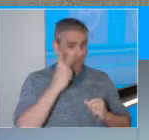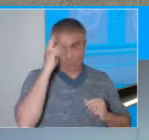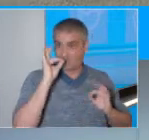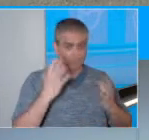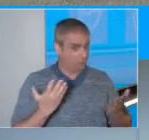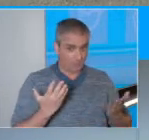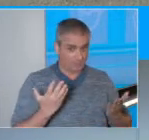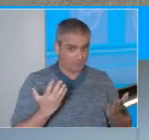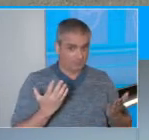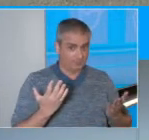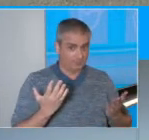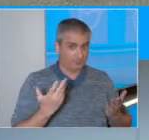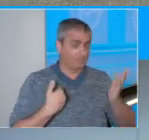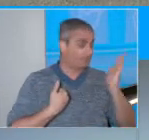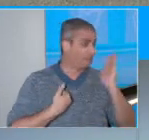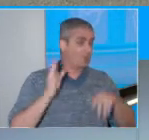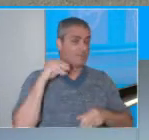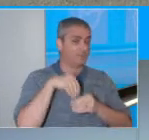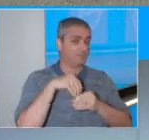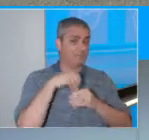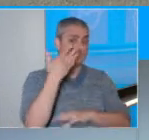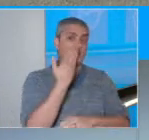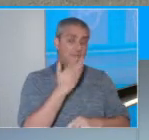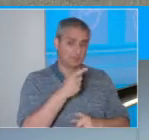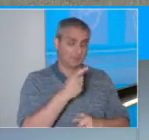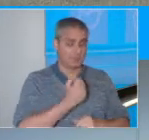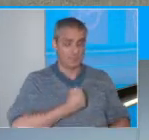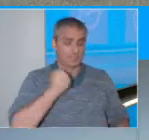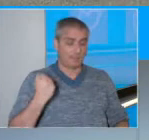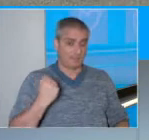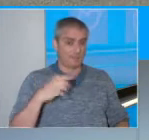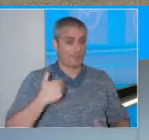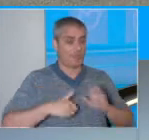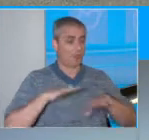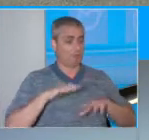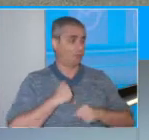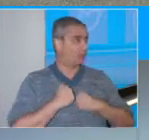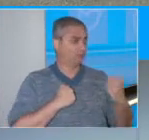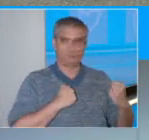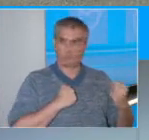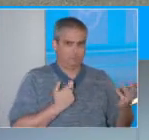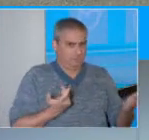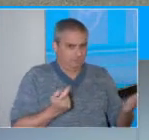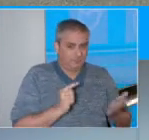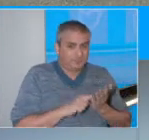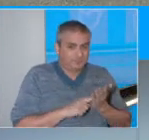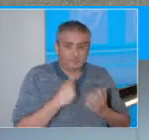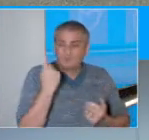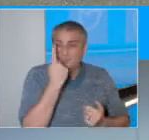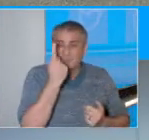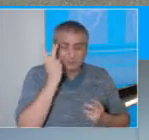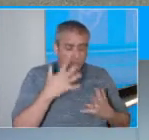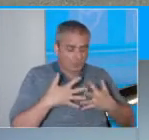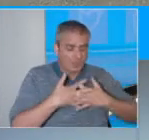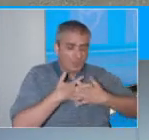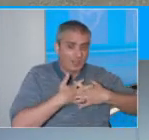הגיוני שרוב מצביעי מדינת ישראל היא מהימין ויהיה ראש ממשלה מהשמאל, ולכן היחיד שיכול